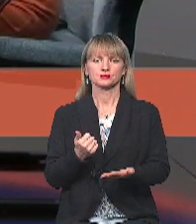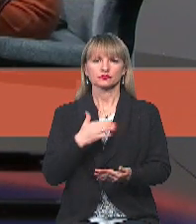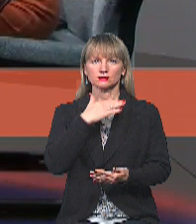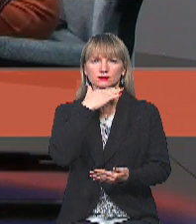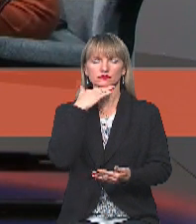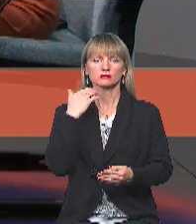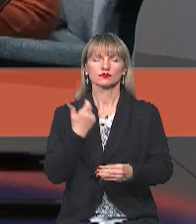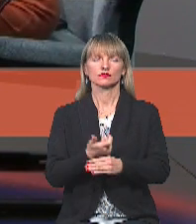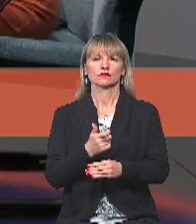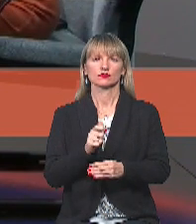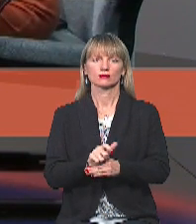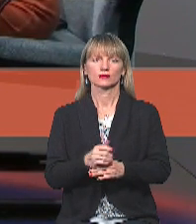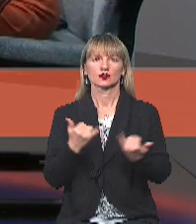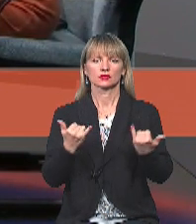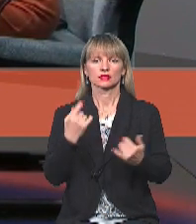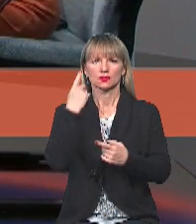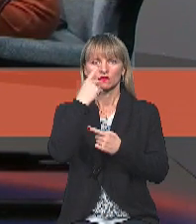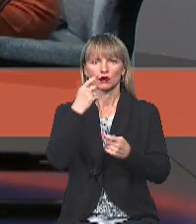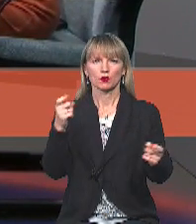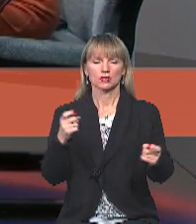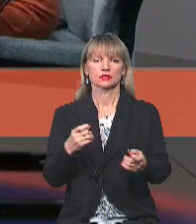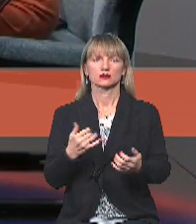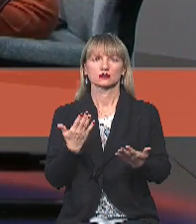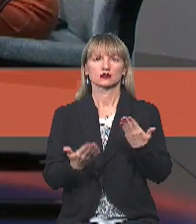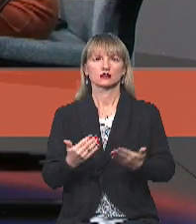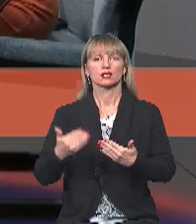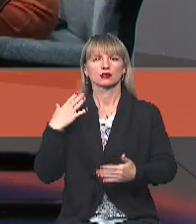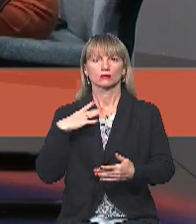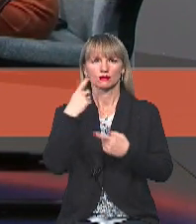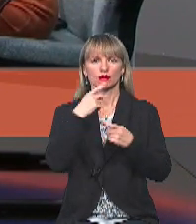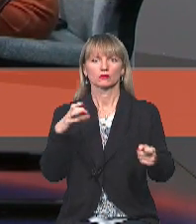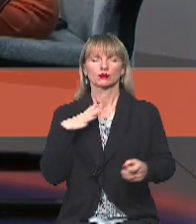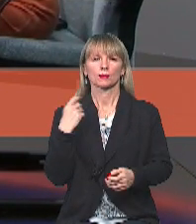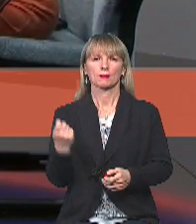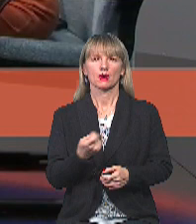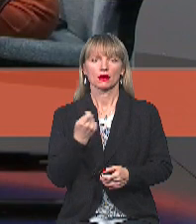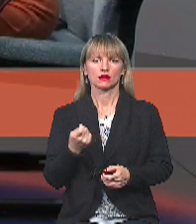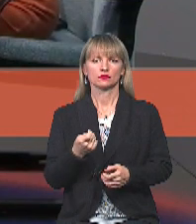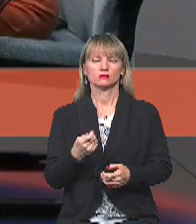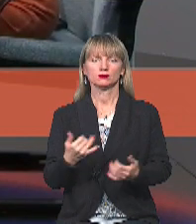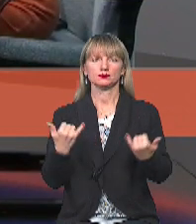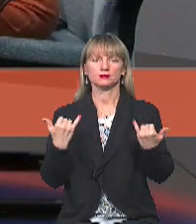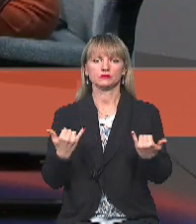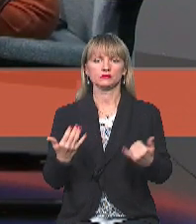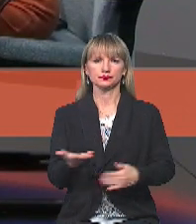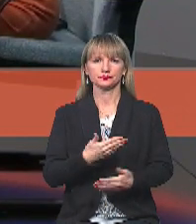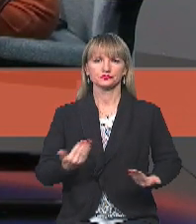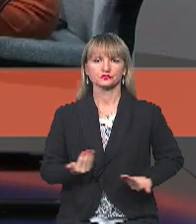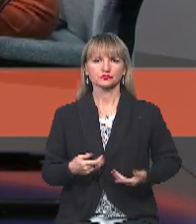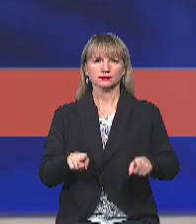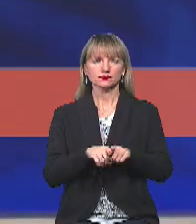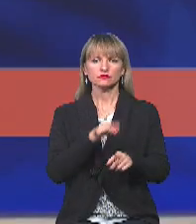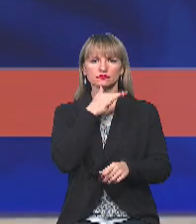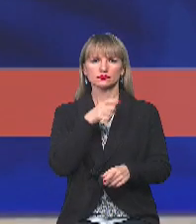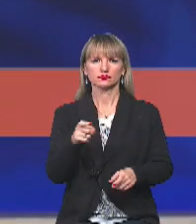Багато дуже, звичайно, зараз інформації. Да? Якщо раніше були такі війни, що інформації було мало, то зараз ми живемо в такий вік, коли